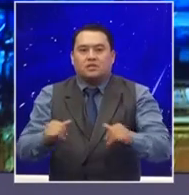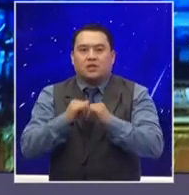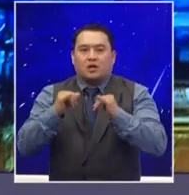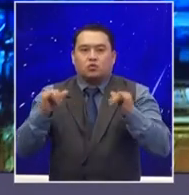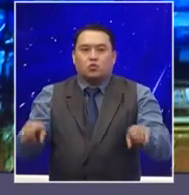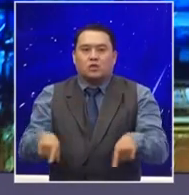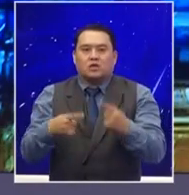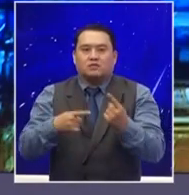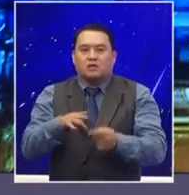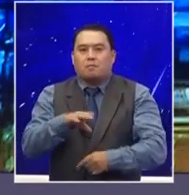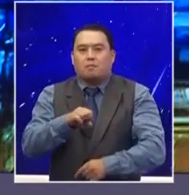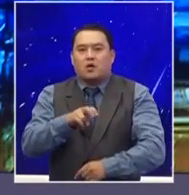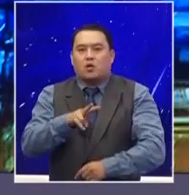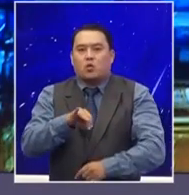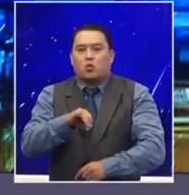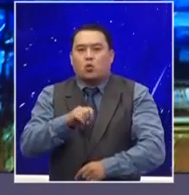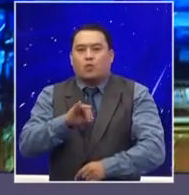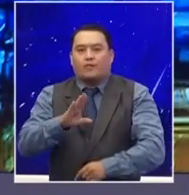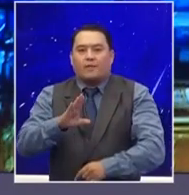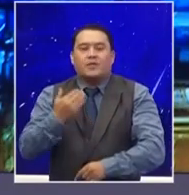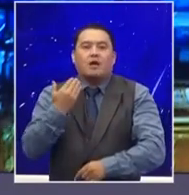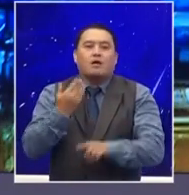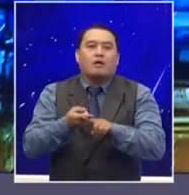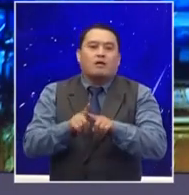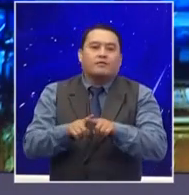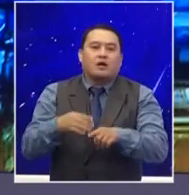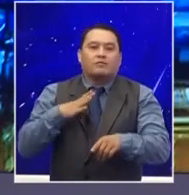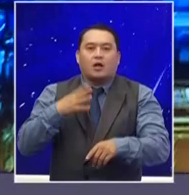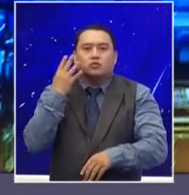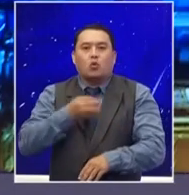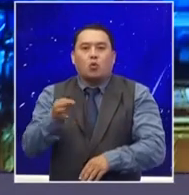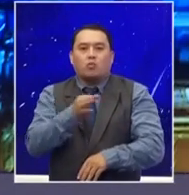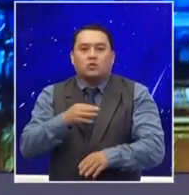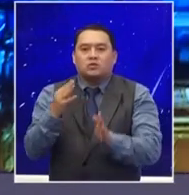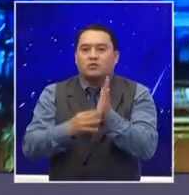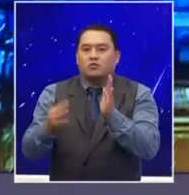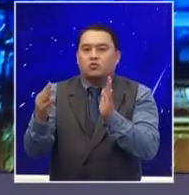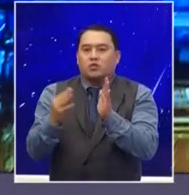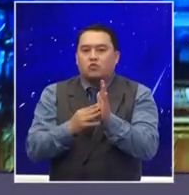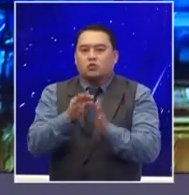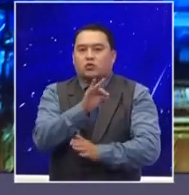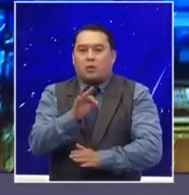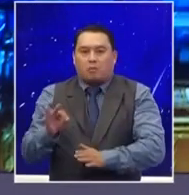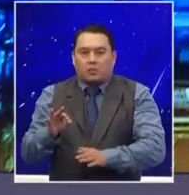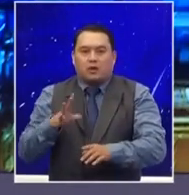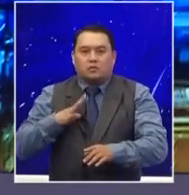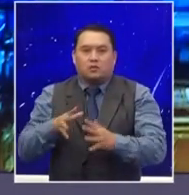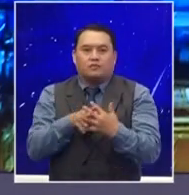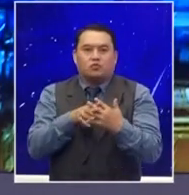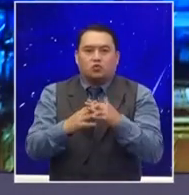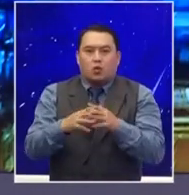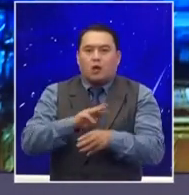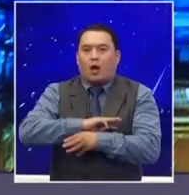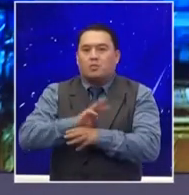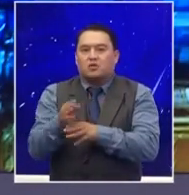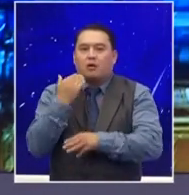и инфраструктурного развития Бейбут Атамкулов. Лидером является Алматинская область. Почти 99%